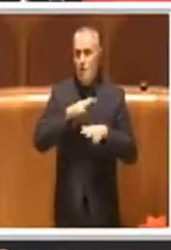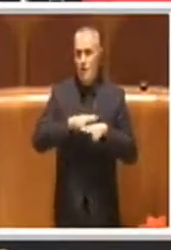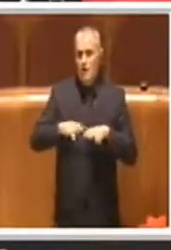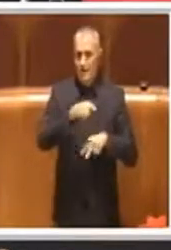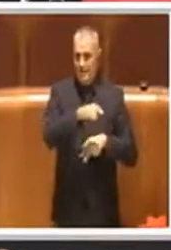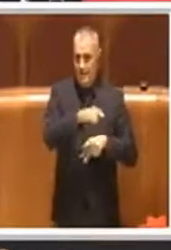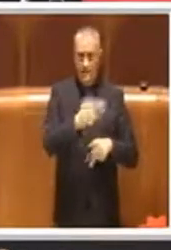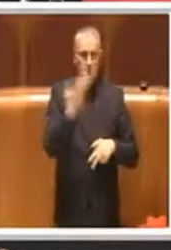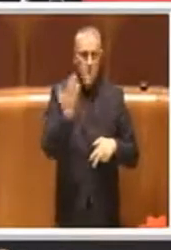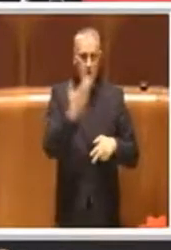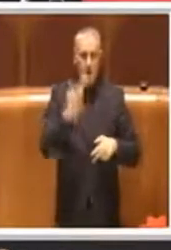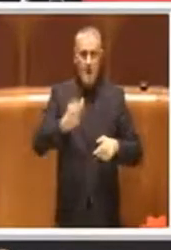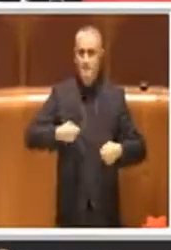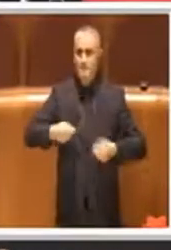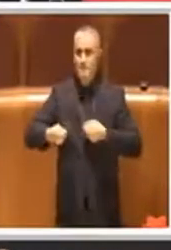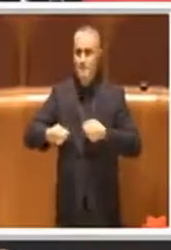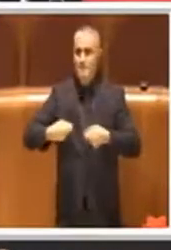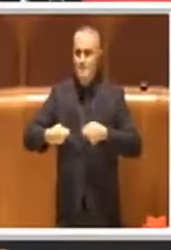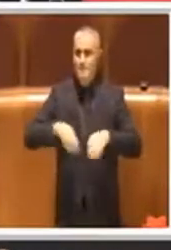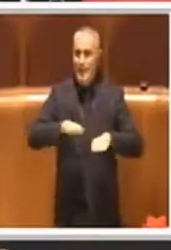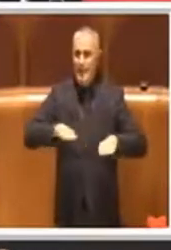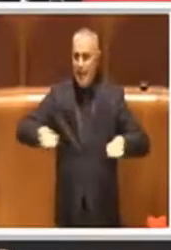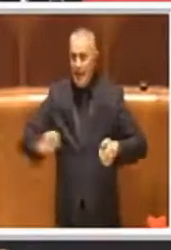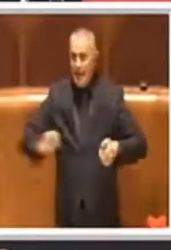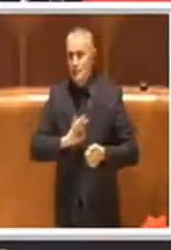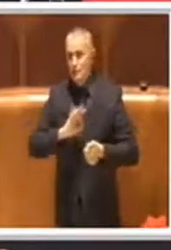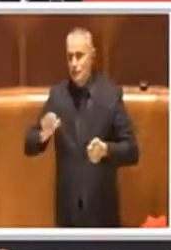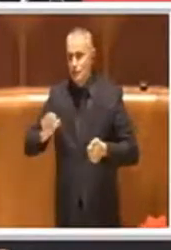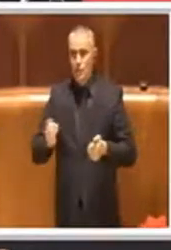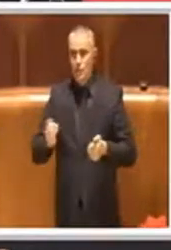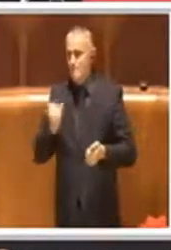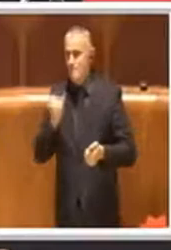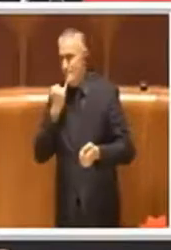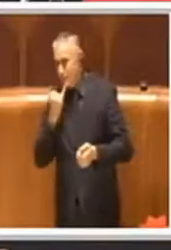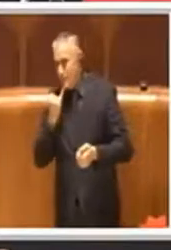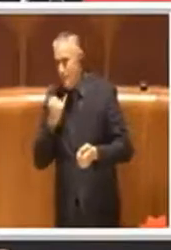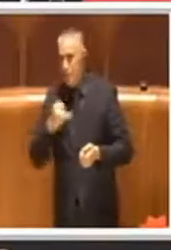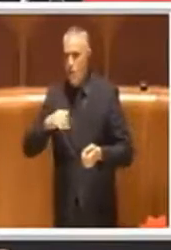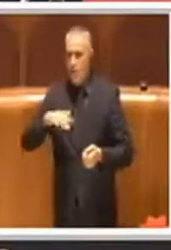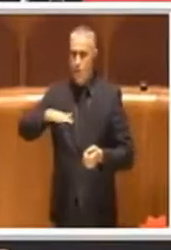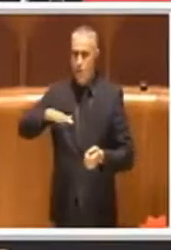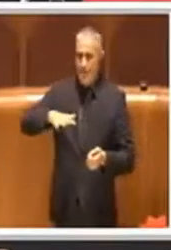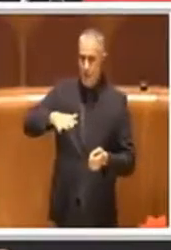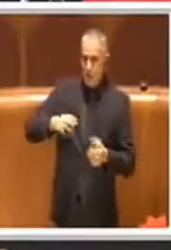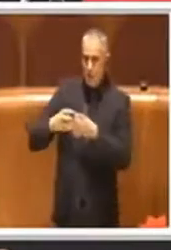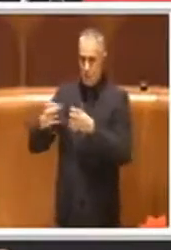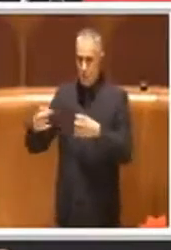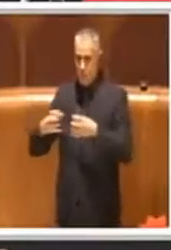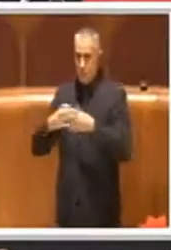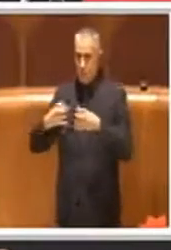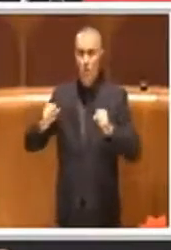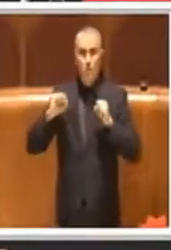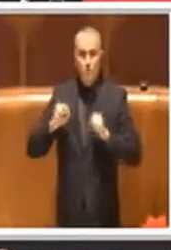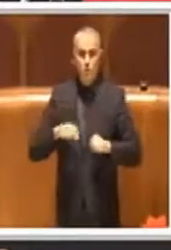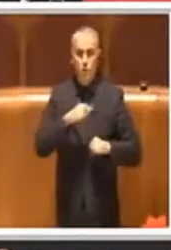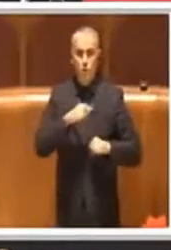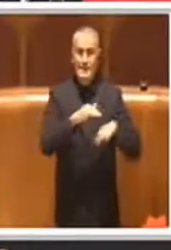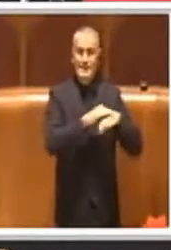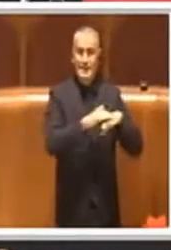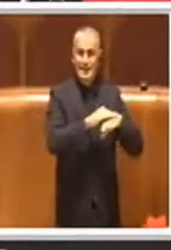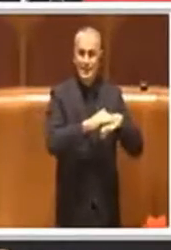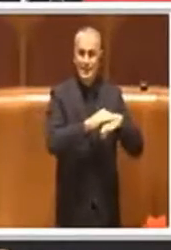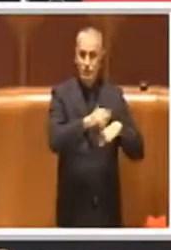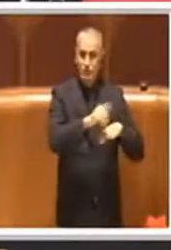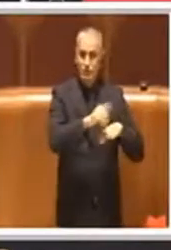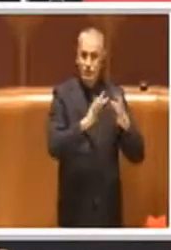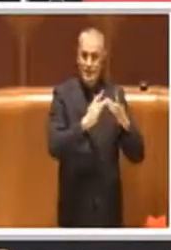per i mercati che per tutte quelle strutture piccole e medie che poi potranno usufruire di questo servizio,